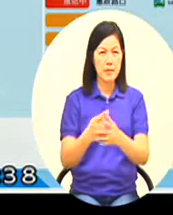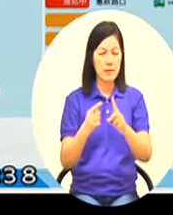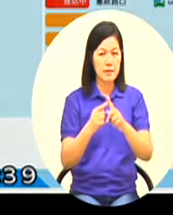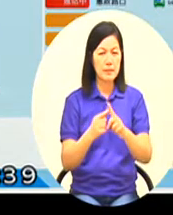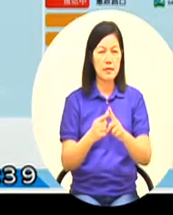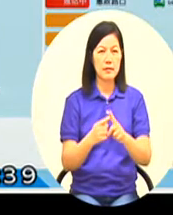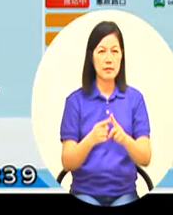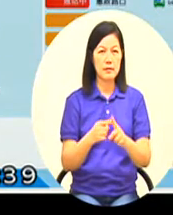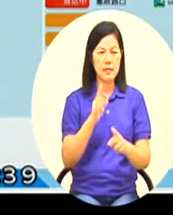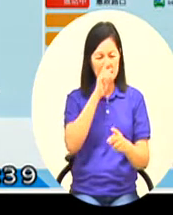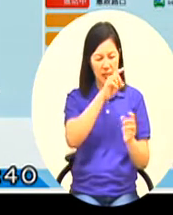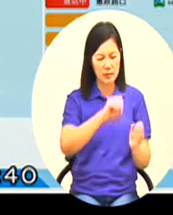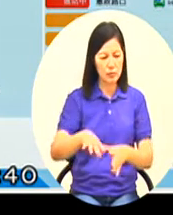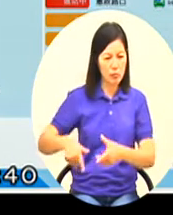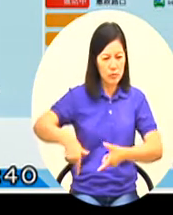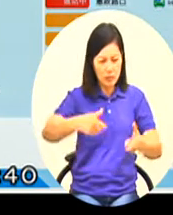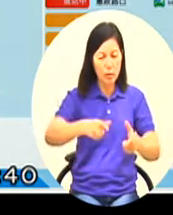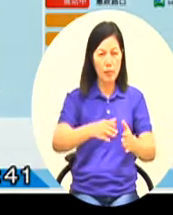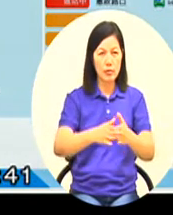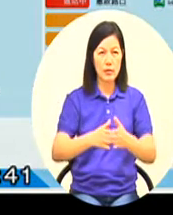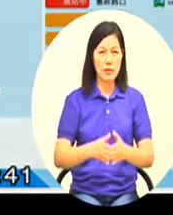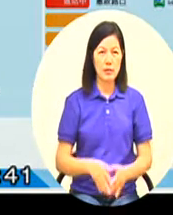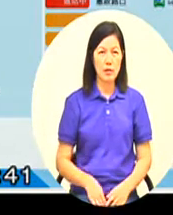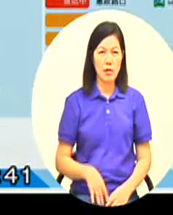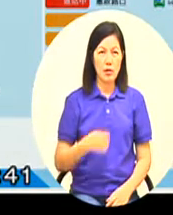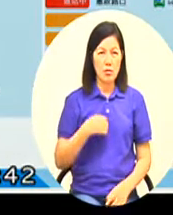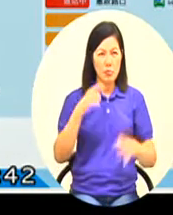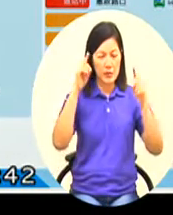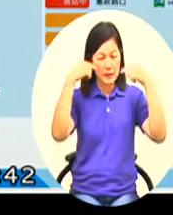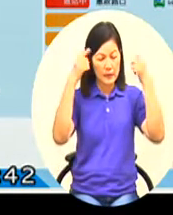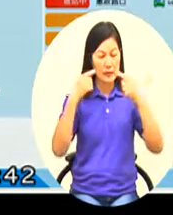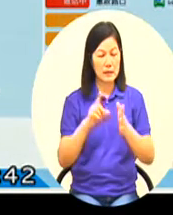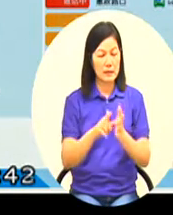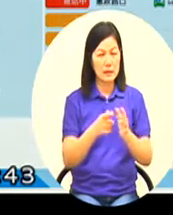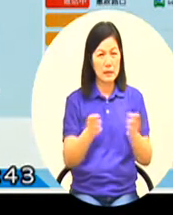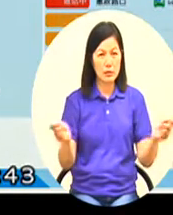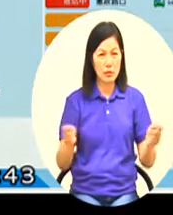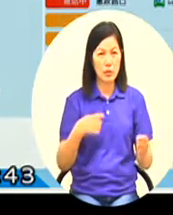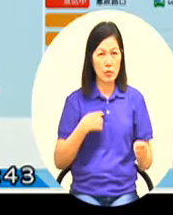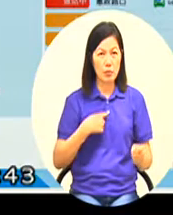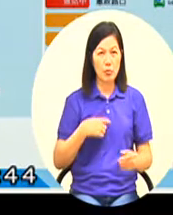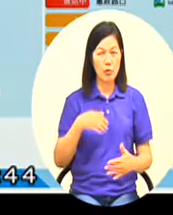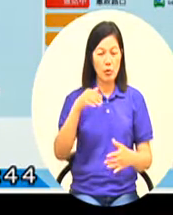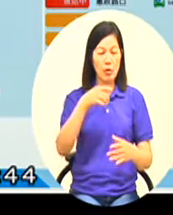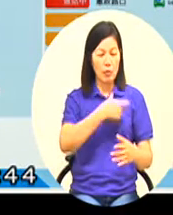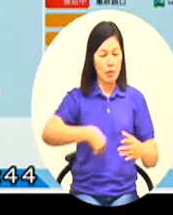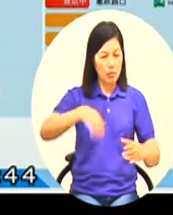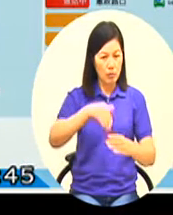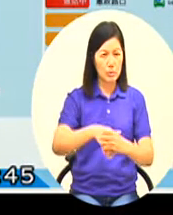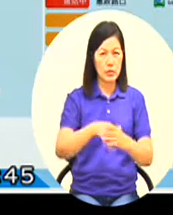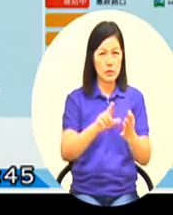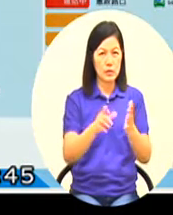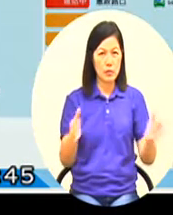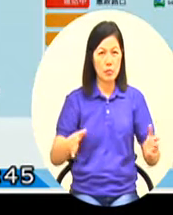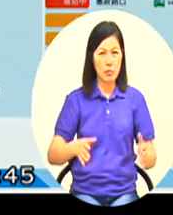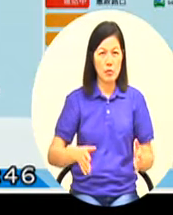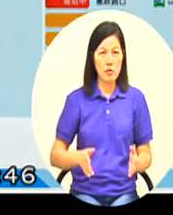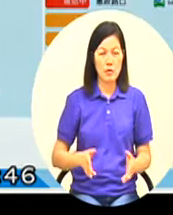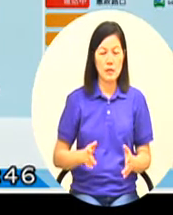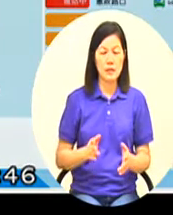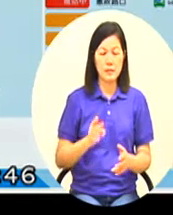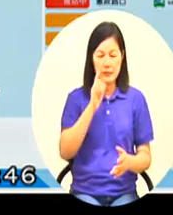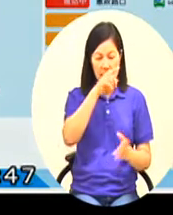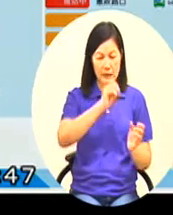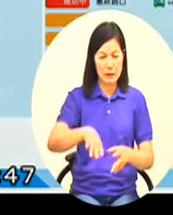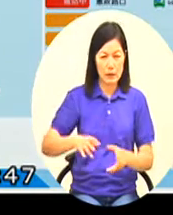会有垃圾要出来倒了。那我也常常，因为我长期就是我选举的期间，我也有讲过，我都追着垃圾车跑，所以